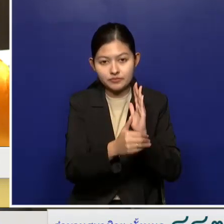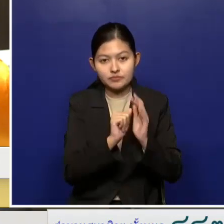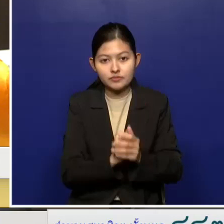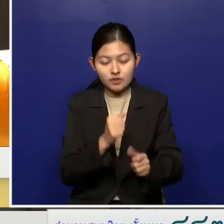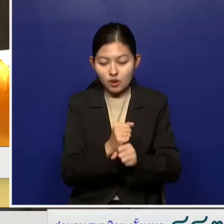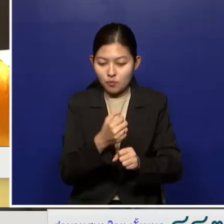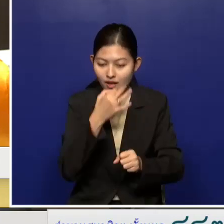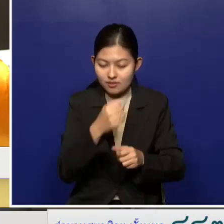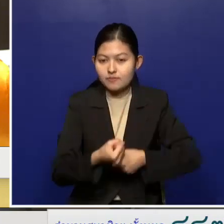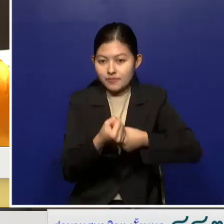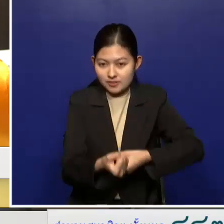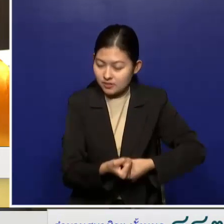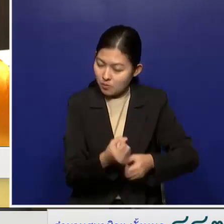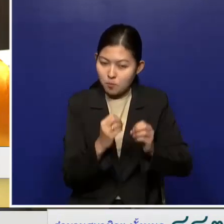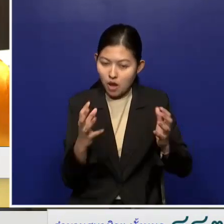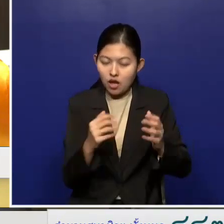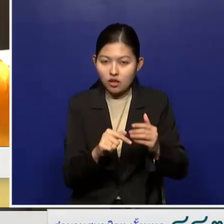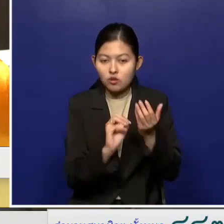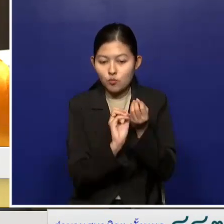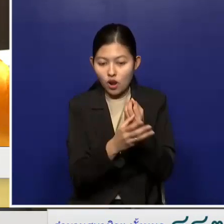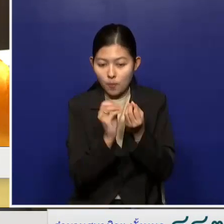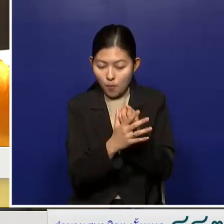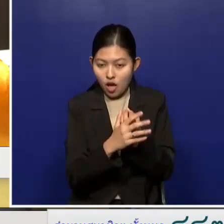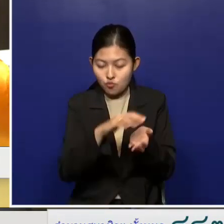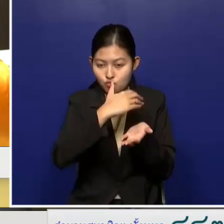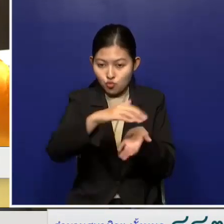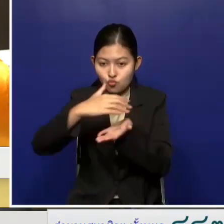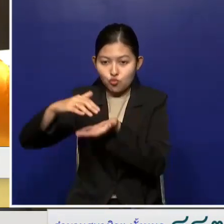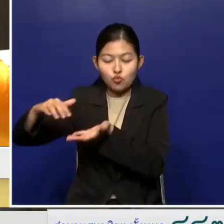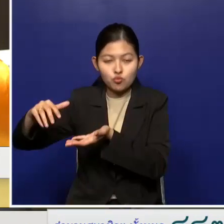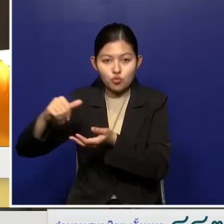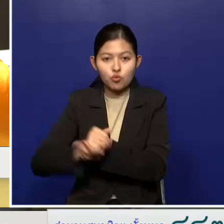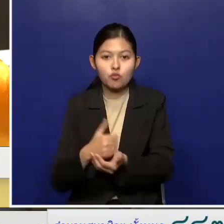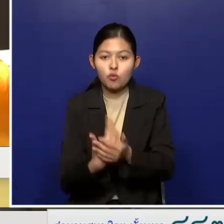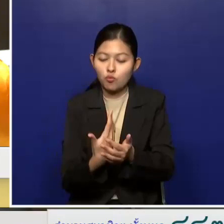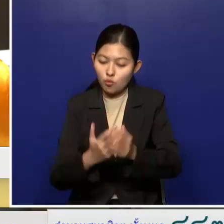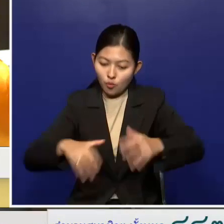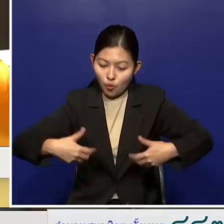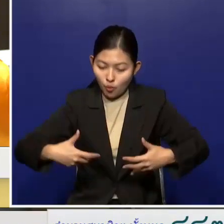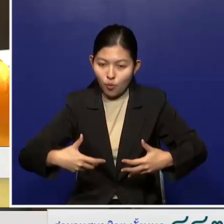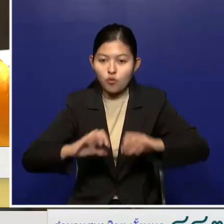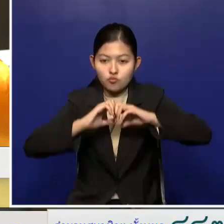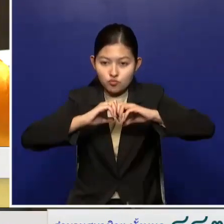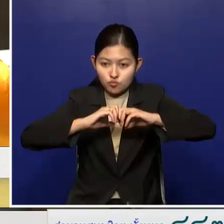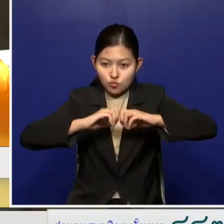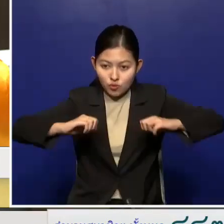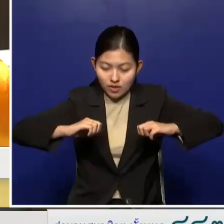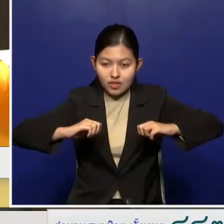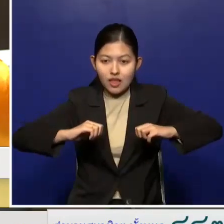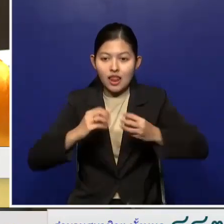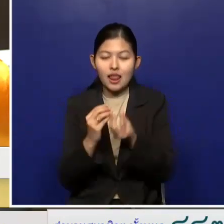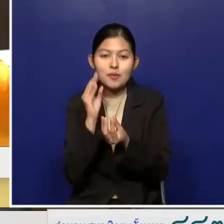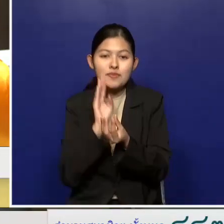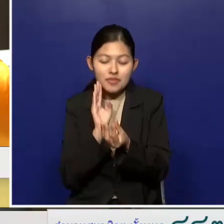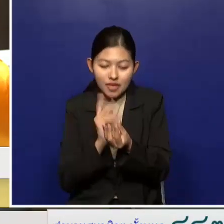ษตรเป็นส่วนใหญ่แล้วก็เราทำผลไม้ส่งออกมูลค่าจำนวนมหาศาลนะคะทุเรียนลำไยมังคุดเนี่